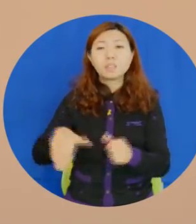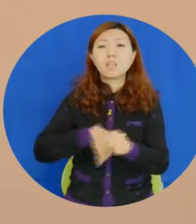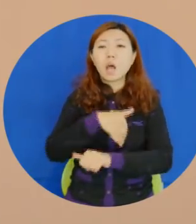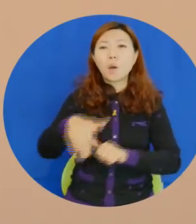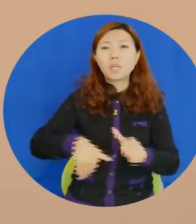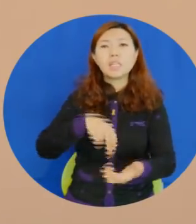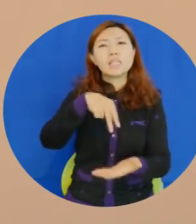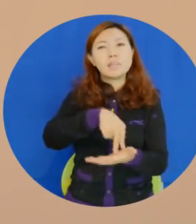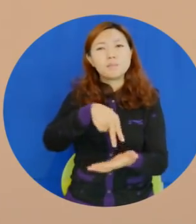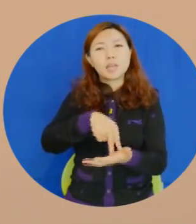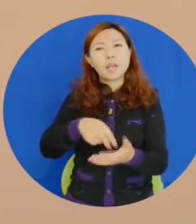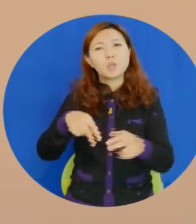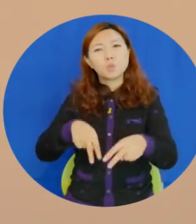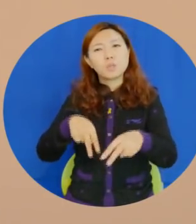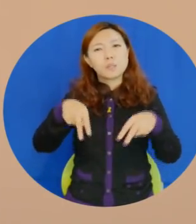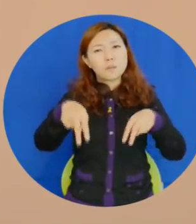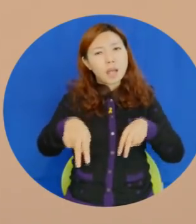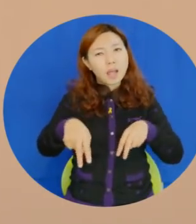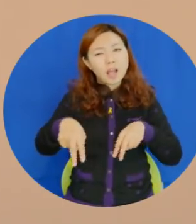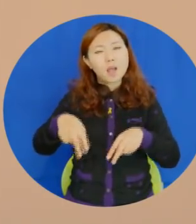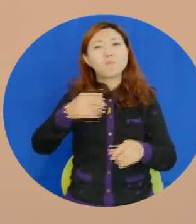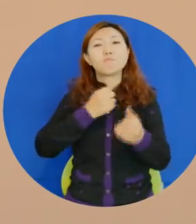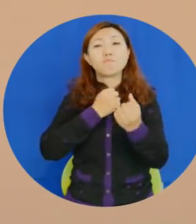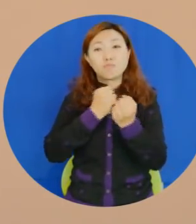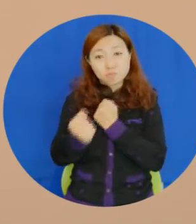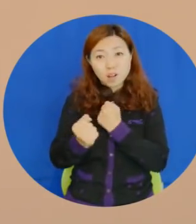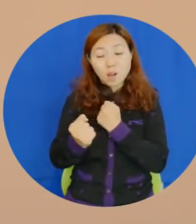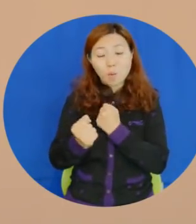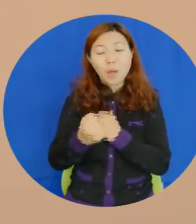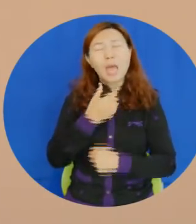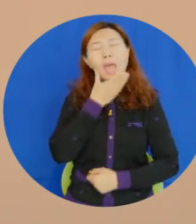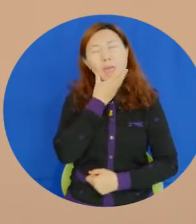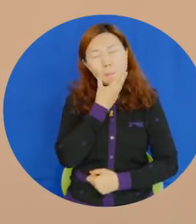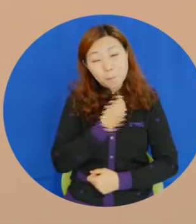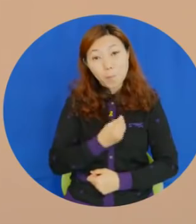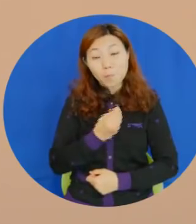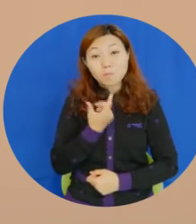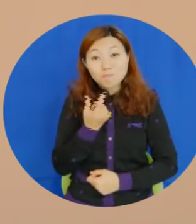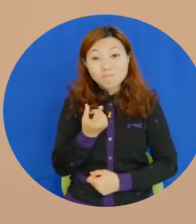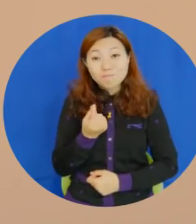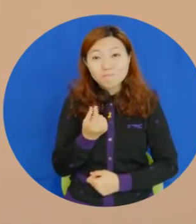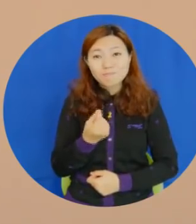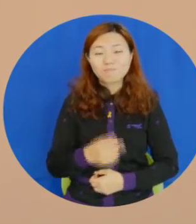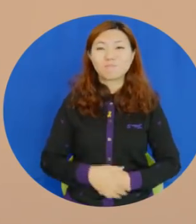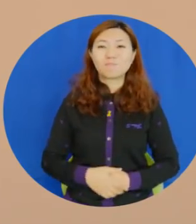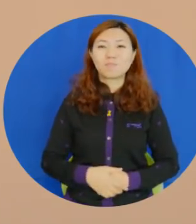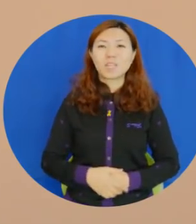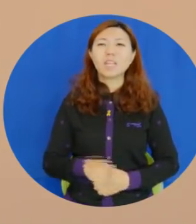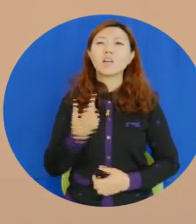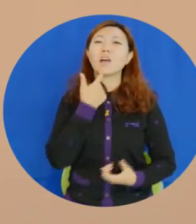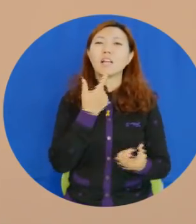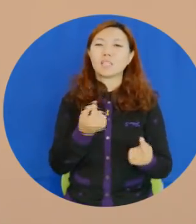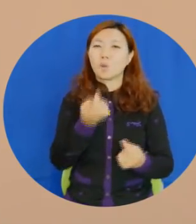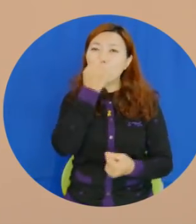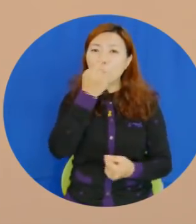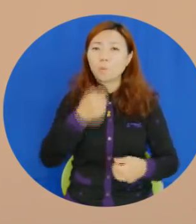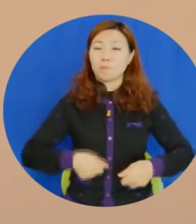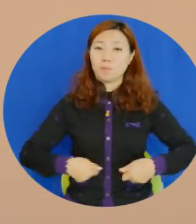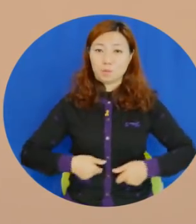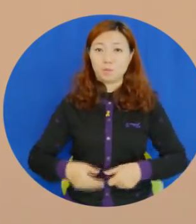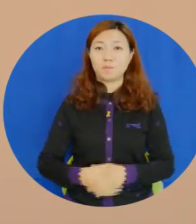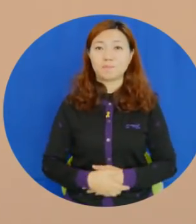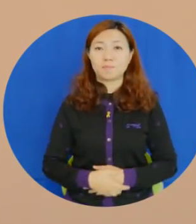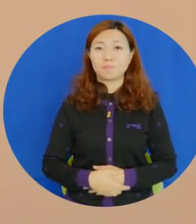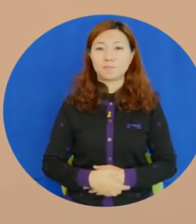똑같은 상황을 두고도 관점을 조금 바꾸니까 조금 행복해졌다. 그러면 요렇게 우리가